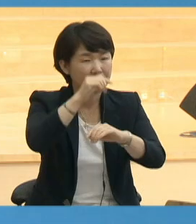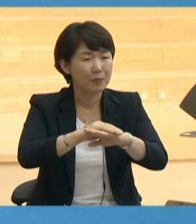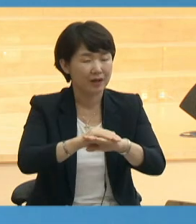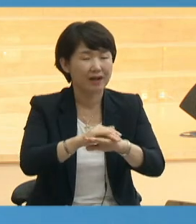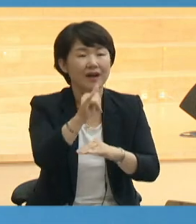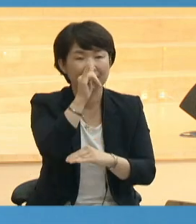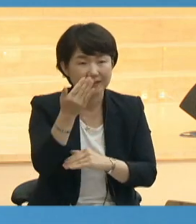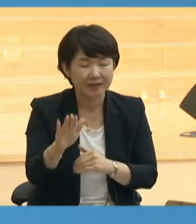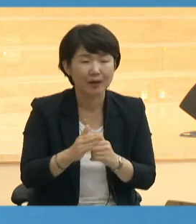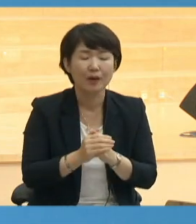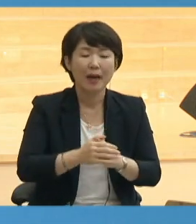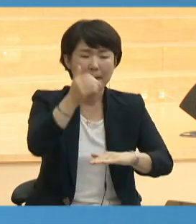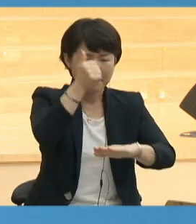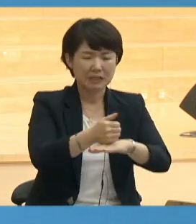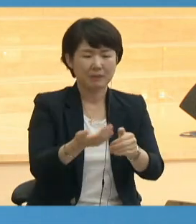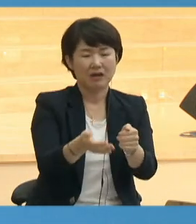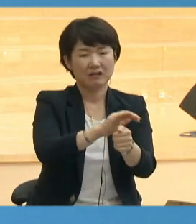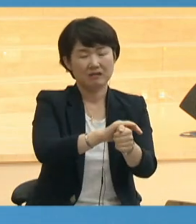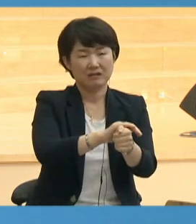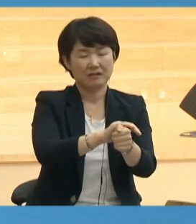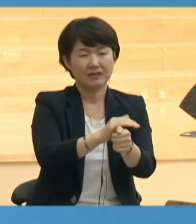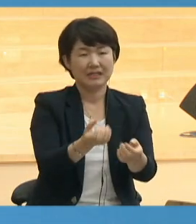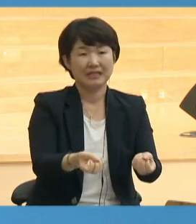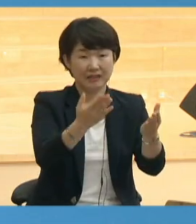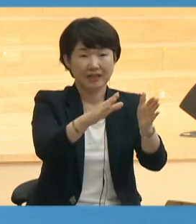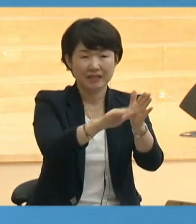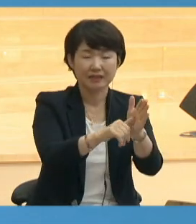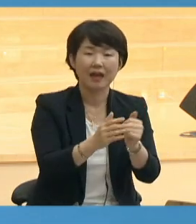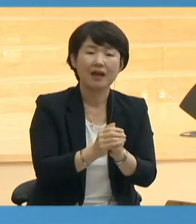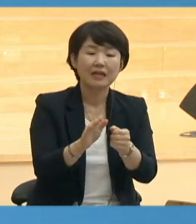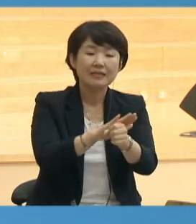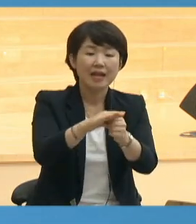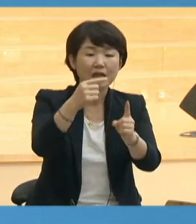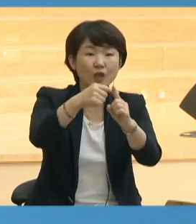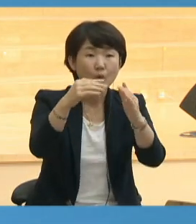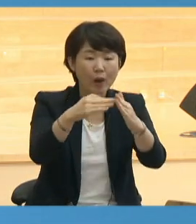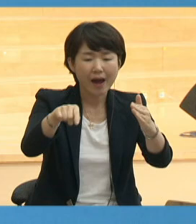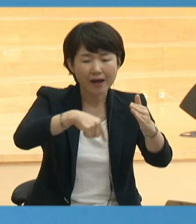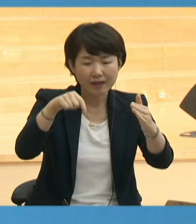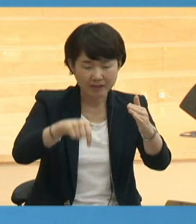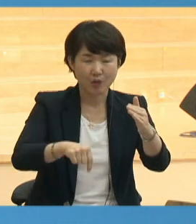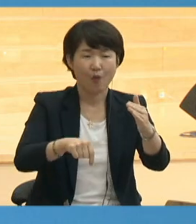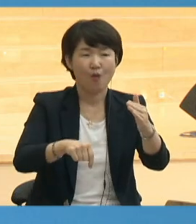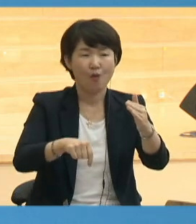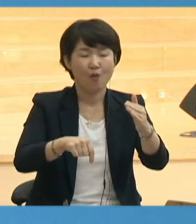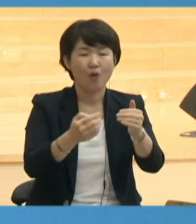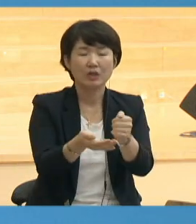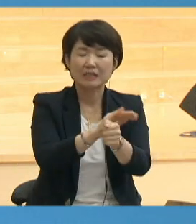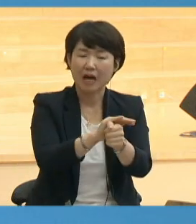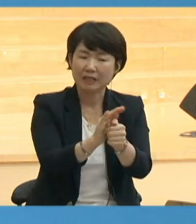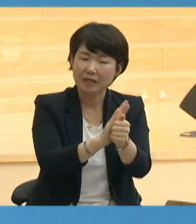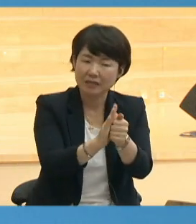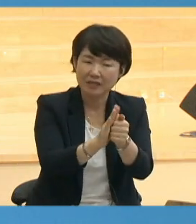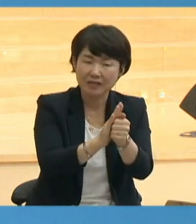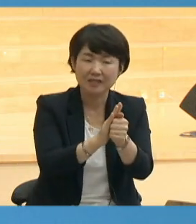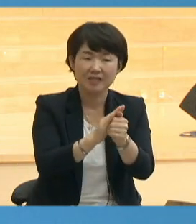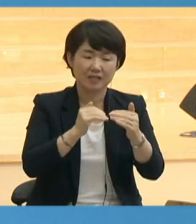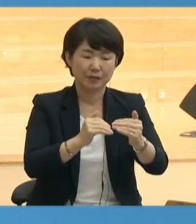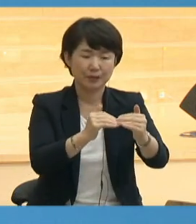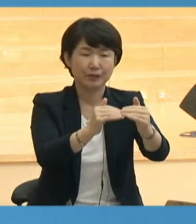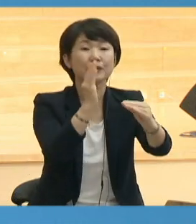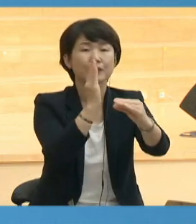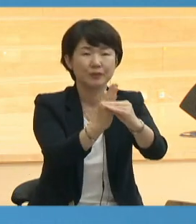마지마 장르에 배가 사라의 교회 교회 장으로 이제범 당해서 사라에게 본당에서 치뤄질 때 에서요